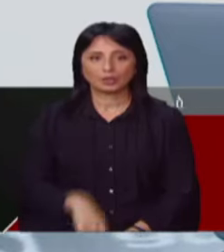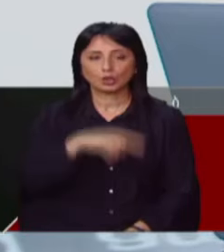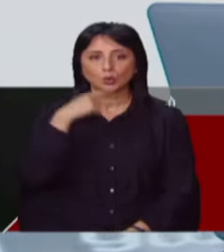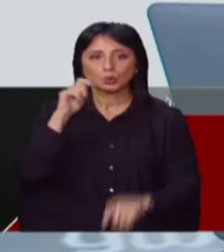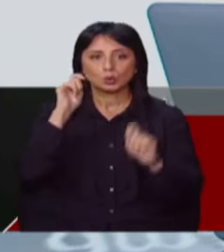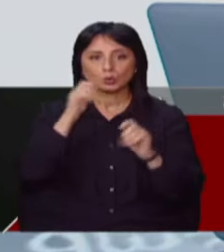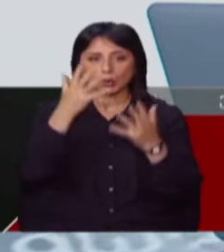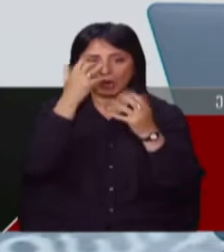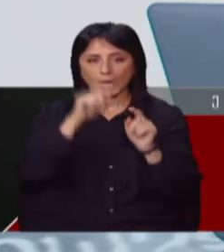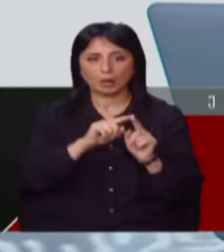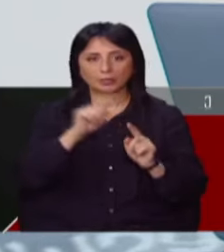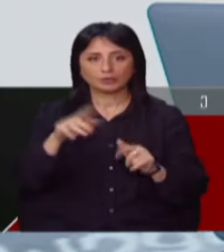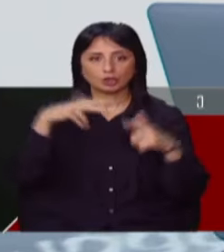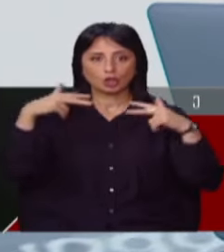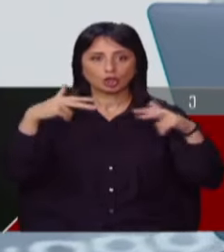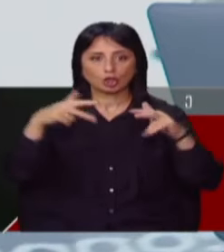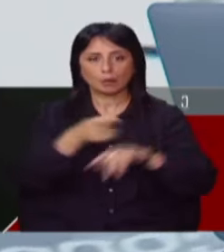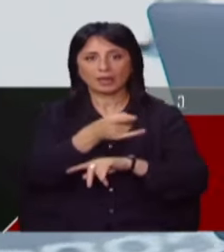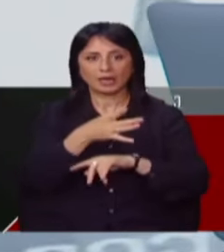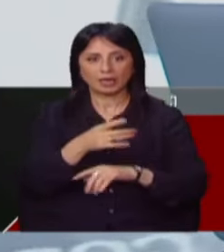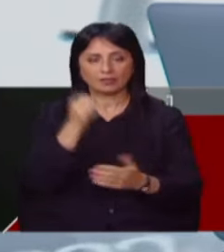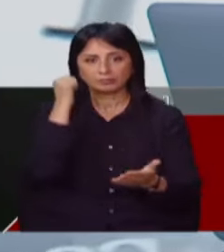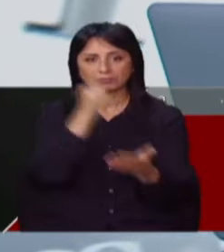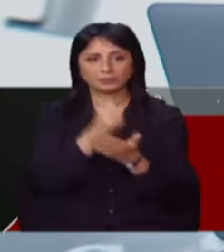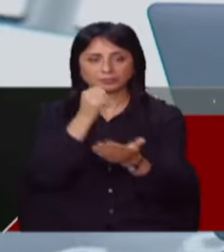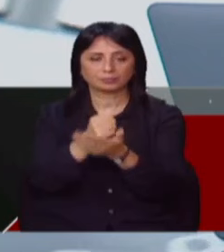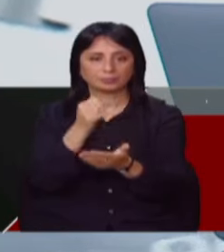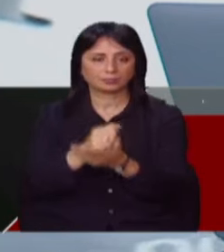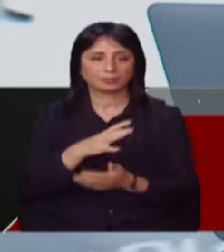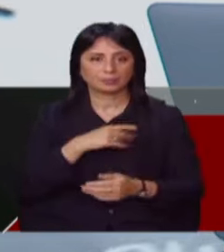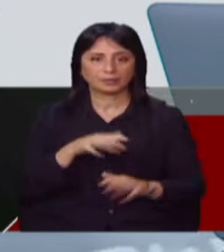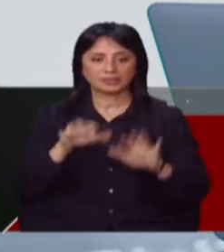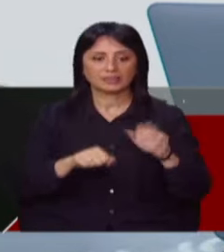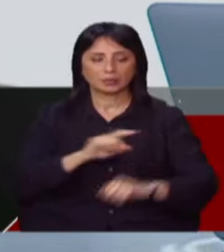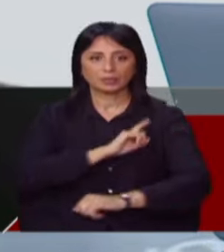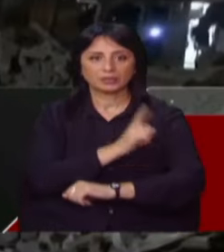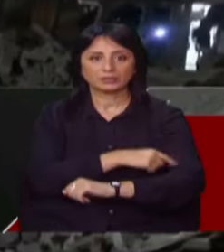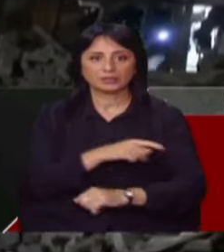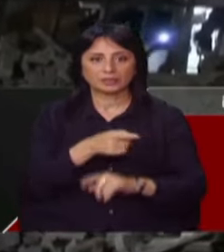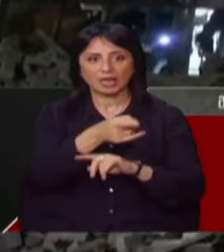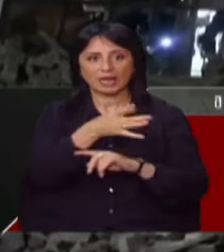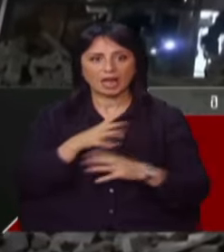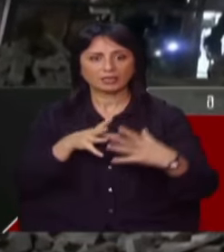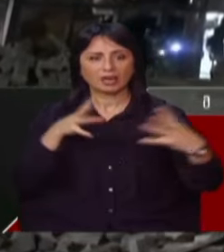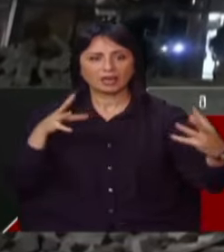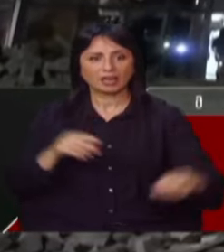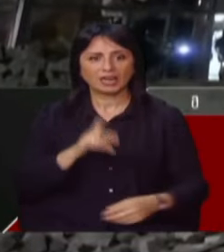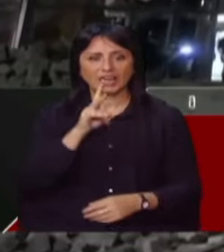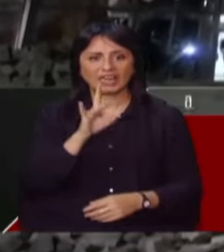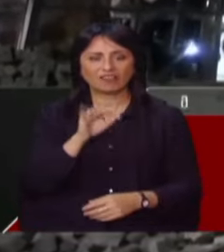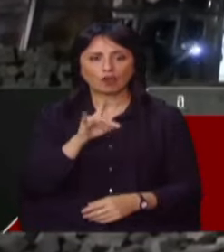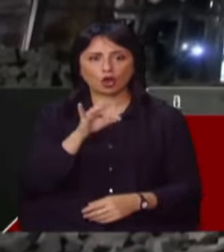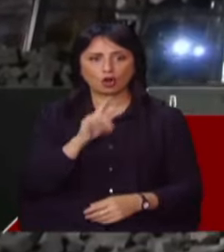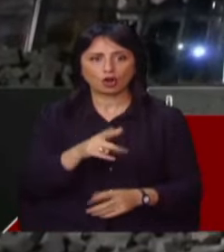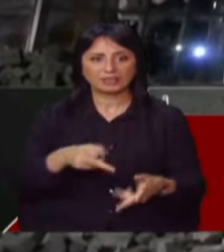რუსეთმა უკრაინაზე ღამის განმავლობაში დრონებითა და რაკეტებით მორიგი მასირებული იერიში მიიტანა საოკუპაციო ძალებმა ბალისტიკური რაკეტით დაარტყა კრივოი-რიხში